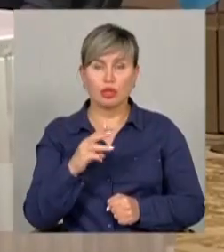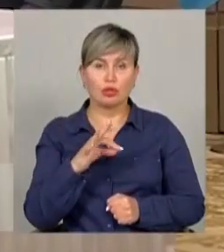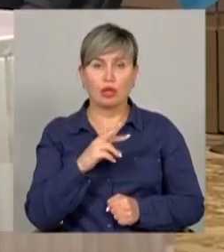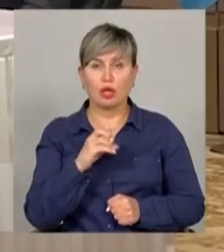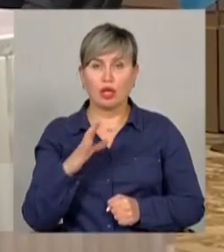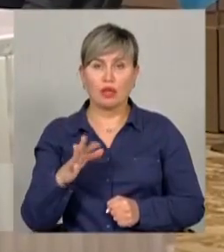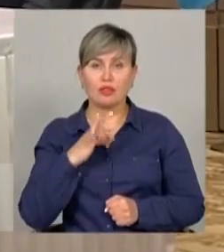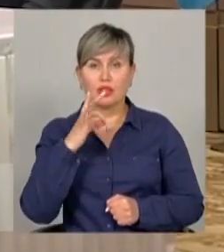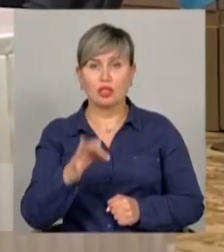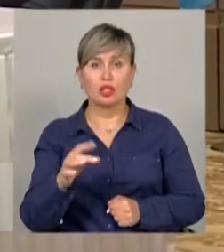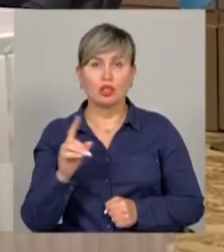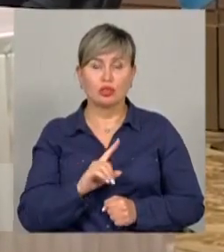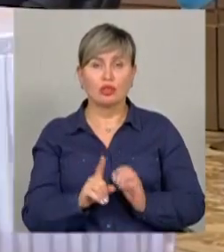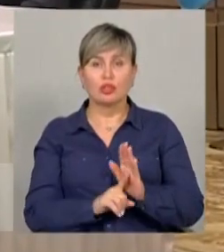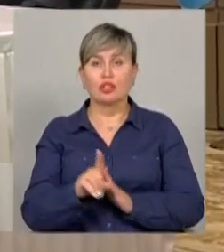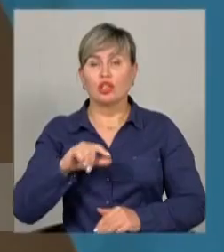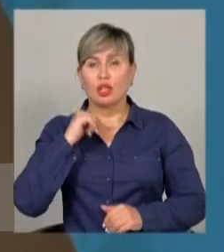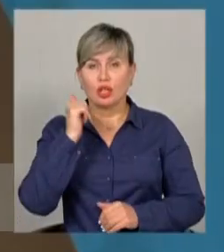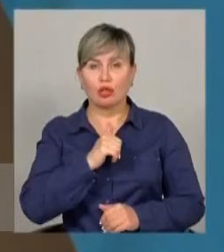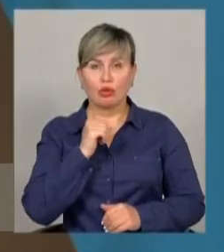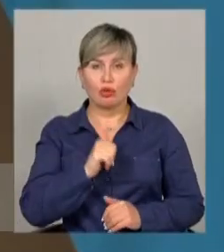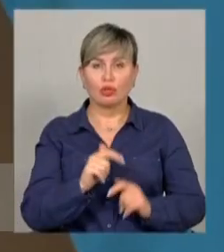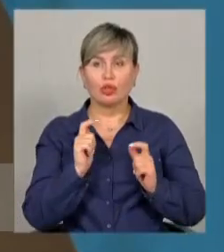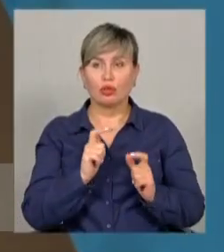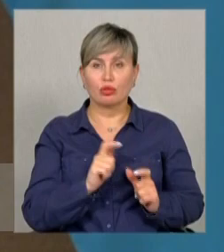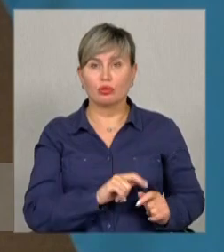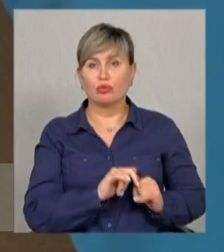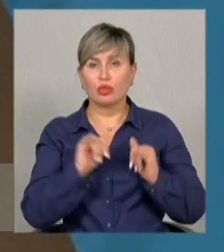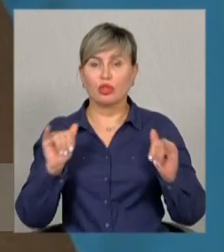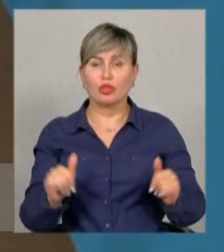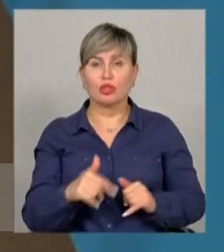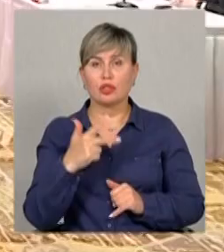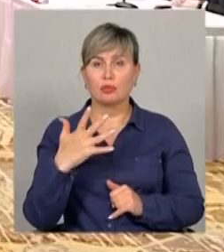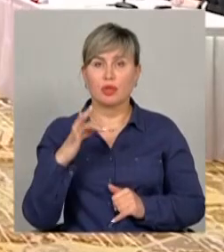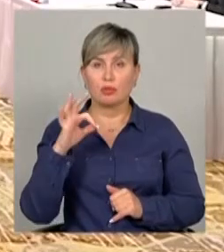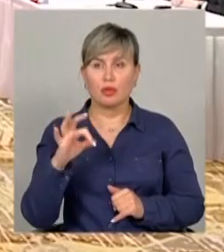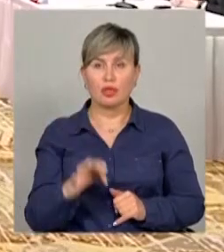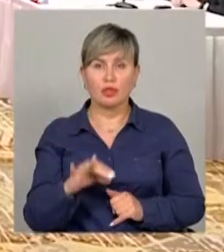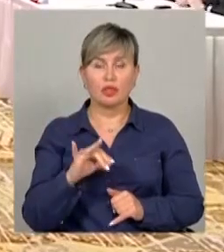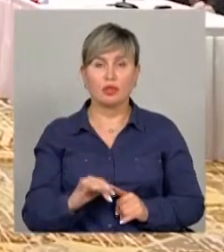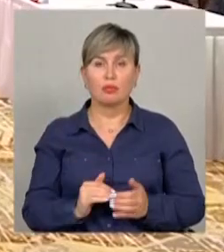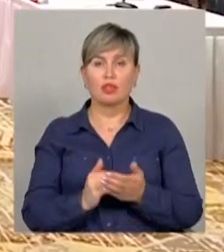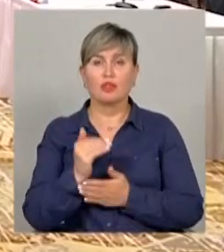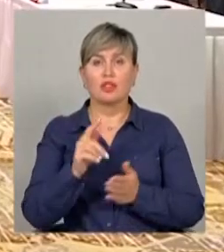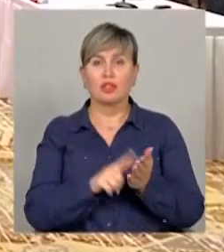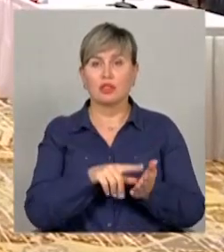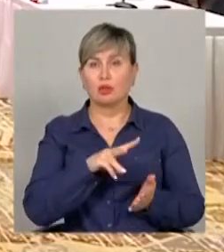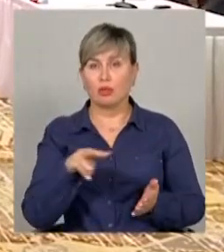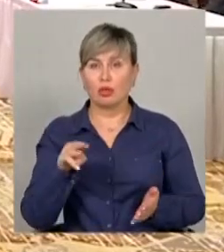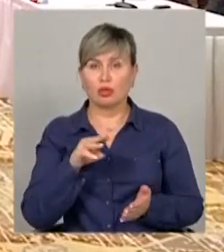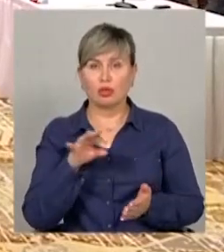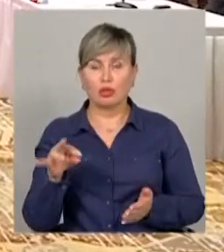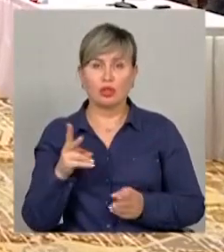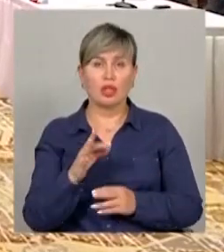Токаев отметил, что с начала года транзит грузов увеличился на 35% и превысил 7 миллионов тонн.